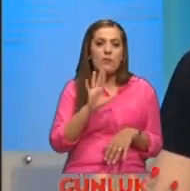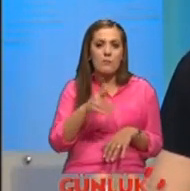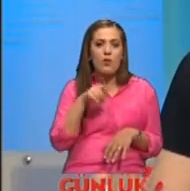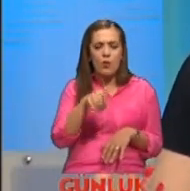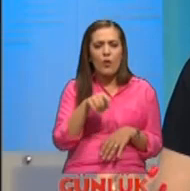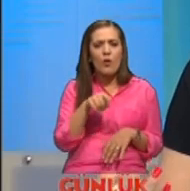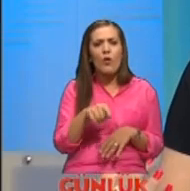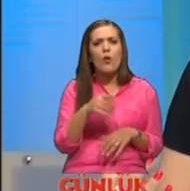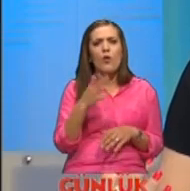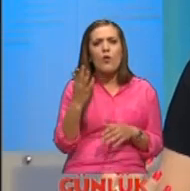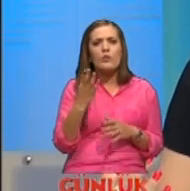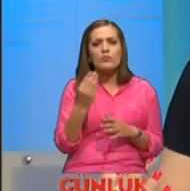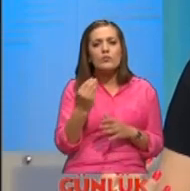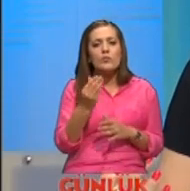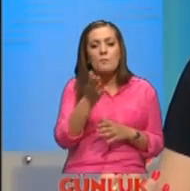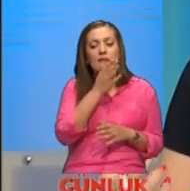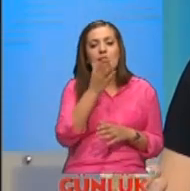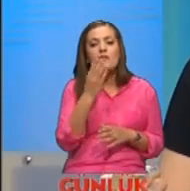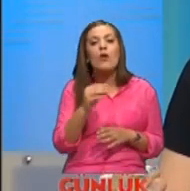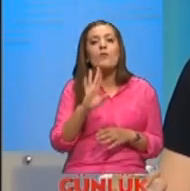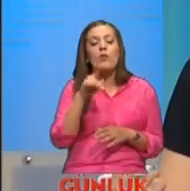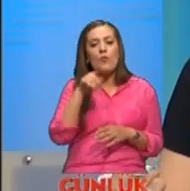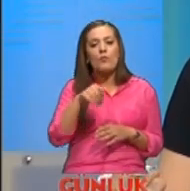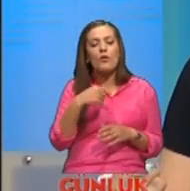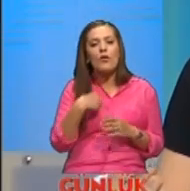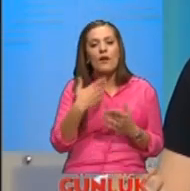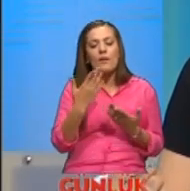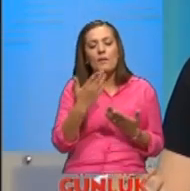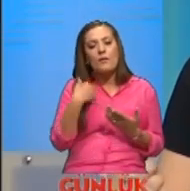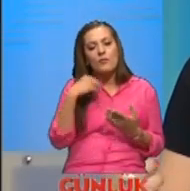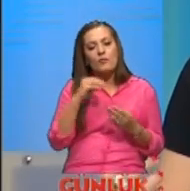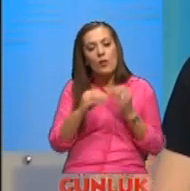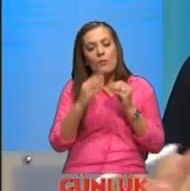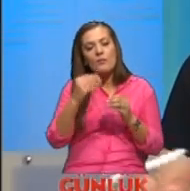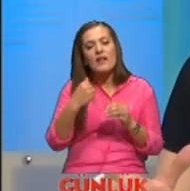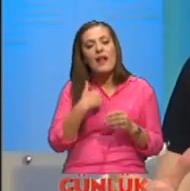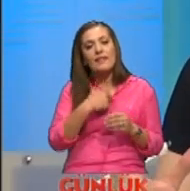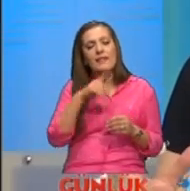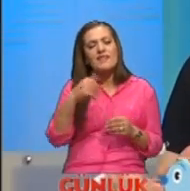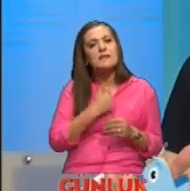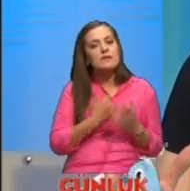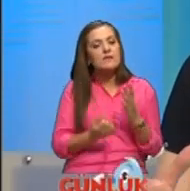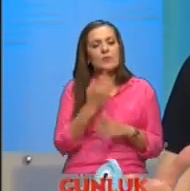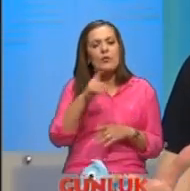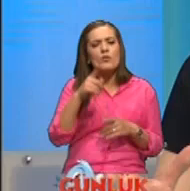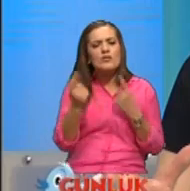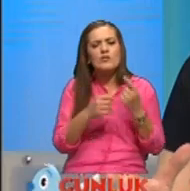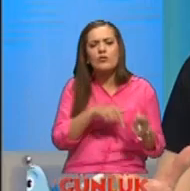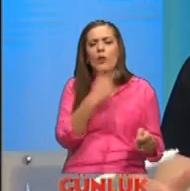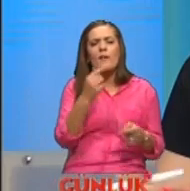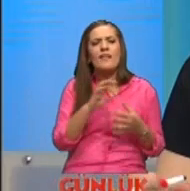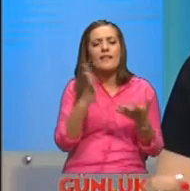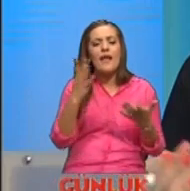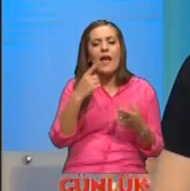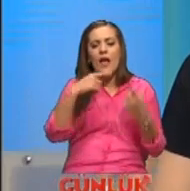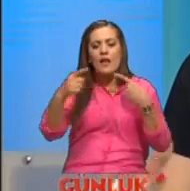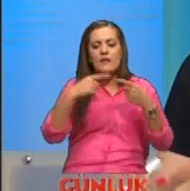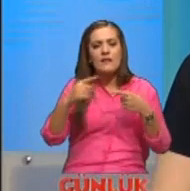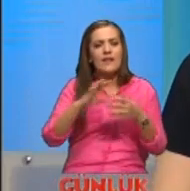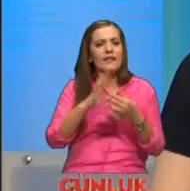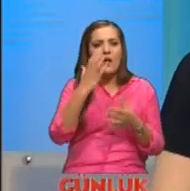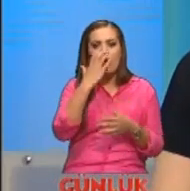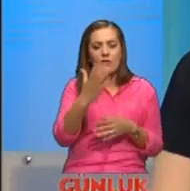O bu konu hakkında sıkıntı. Bilgisi olmayan, bundan mahrum kalmış annelerde sıkıntı yaratabiliyor. Evet. Nedir bu işin normali? Anormalliklerde